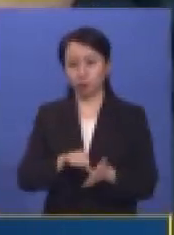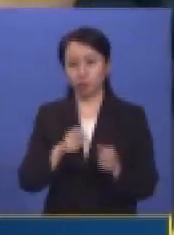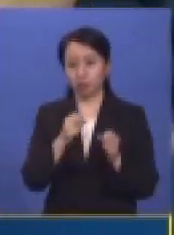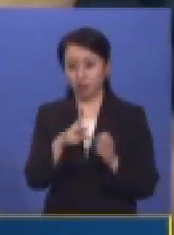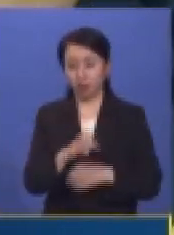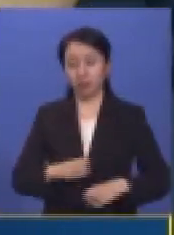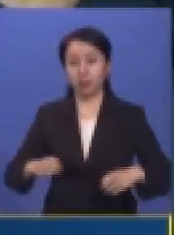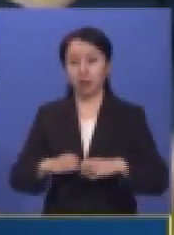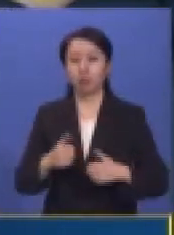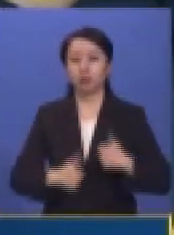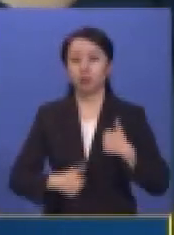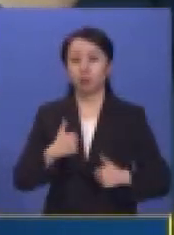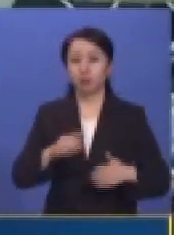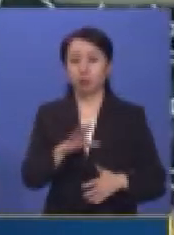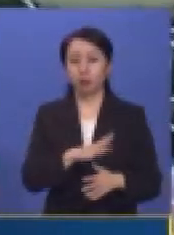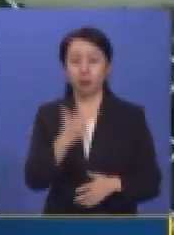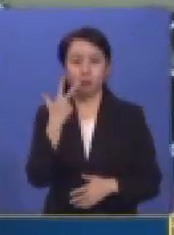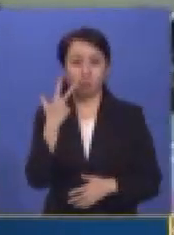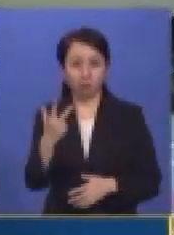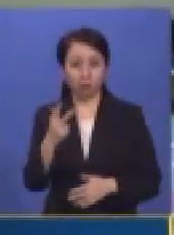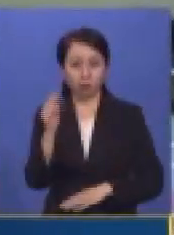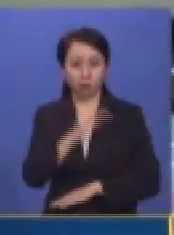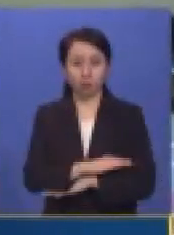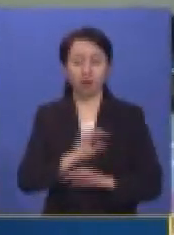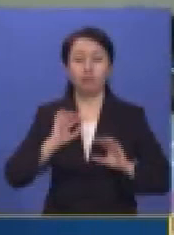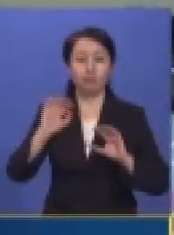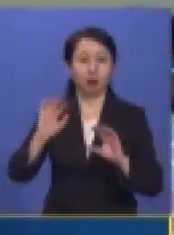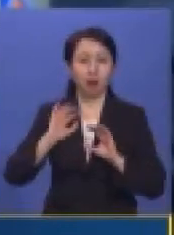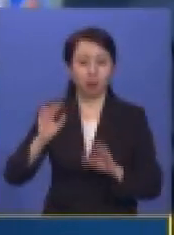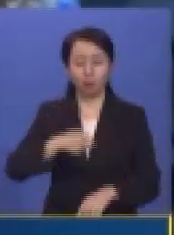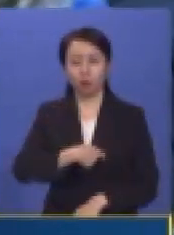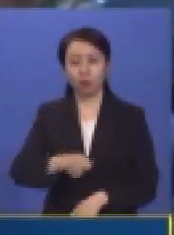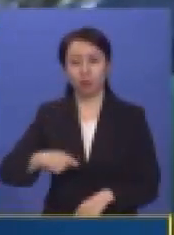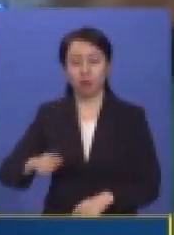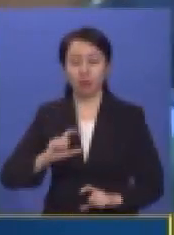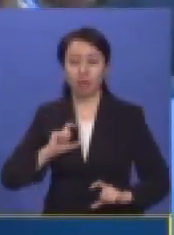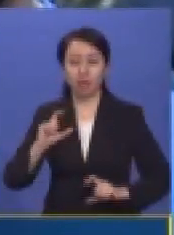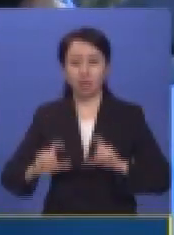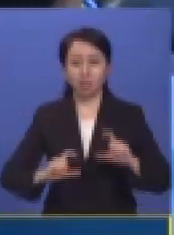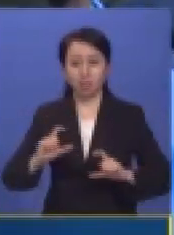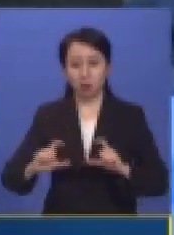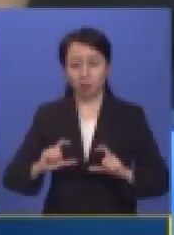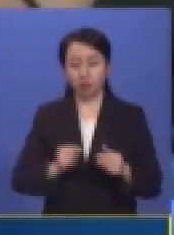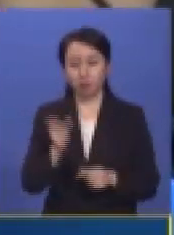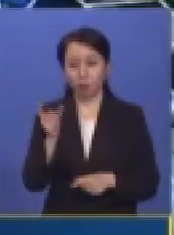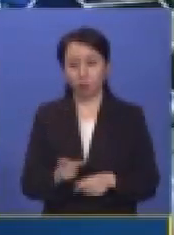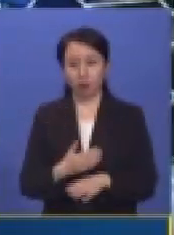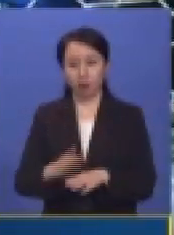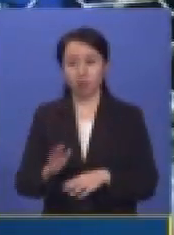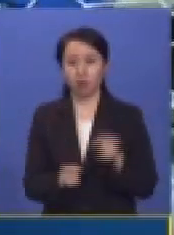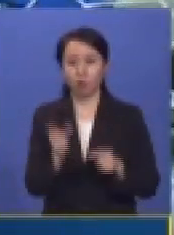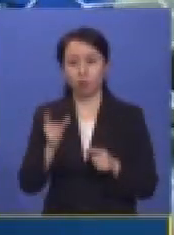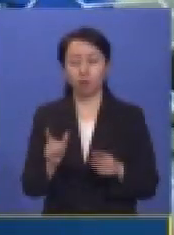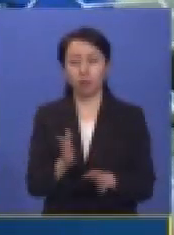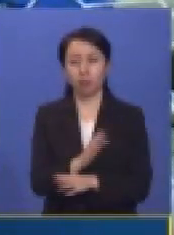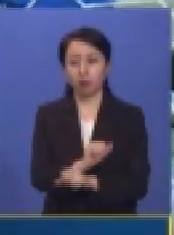12 команд. Соревнования проходили по трем дисциплинам – волейболу, настольному теннису и шахматам. По словам руководителя отдела управления